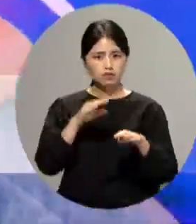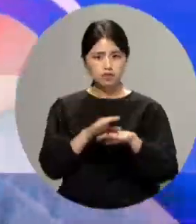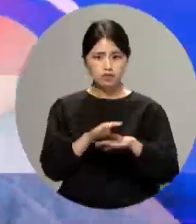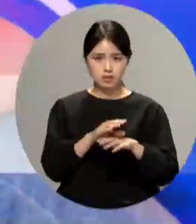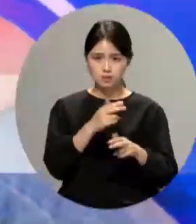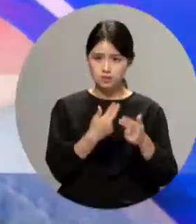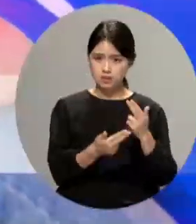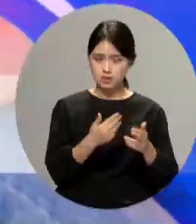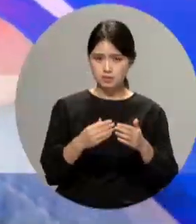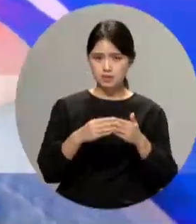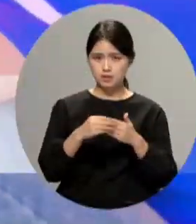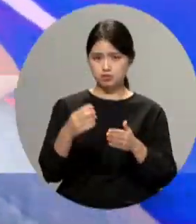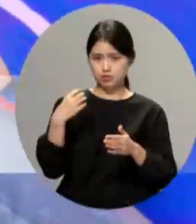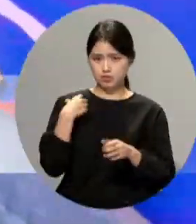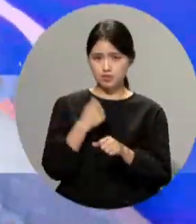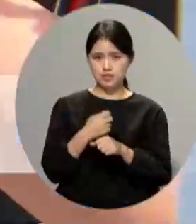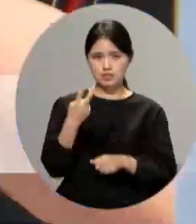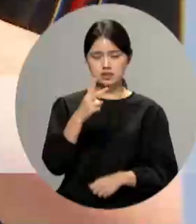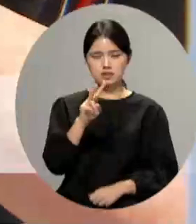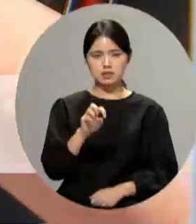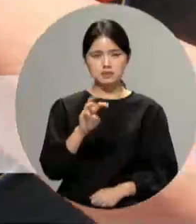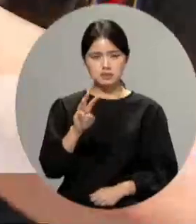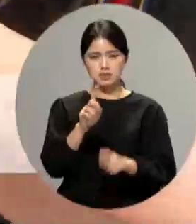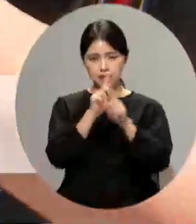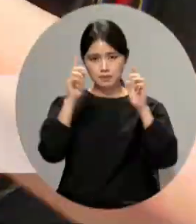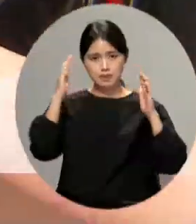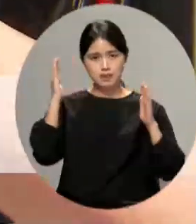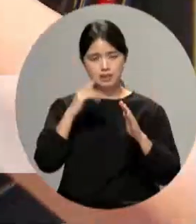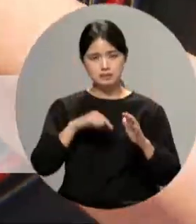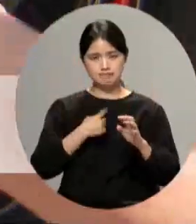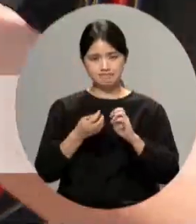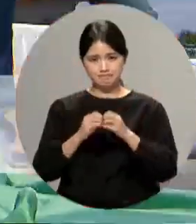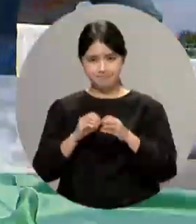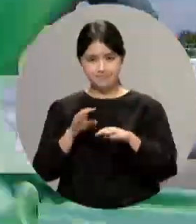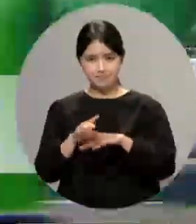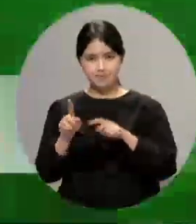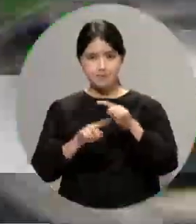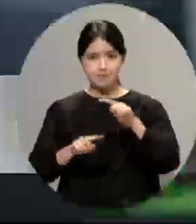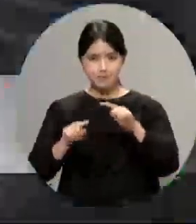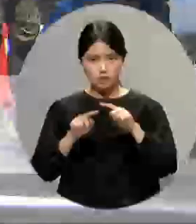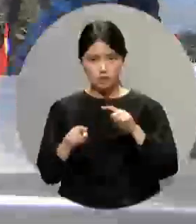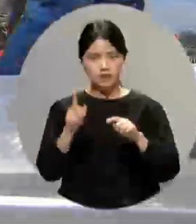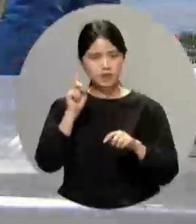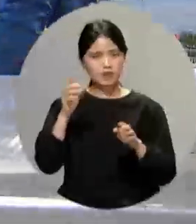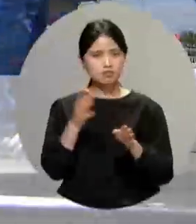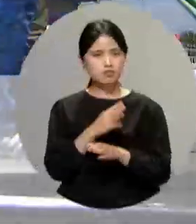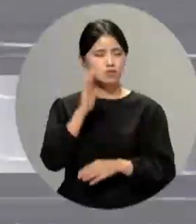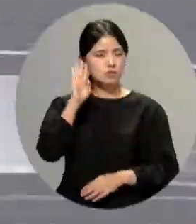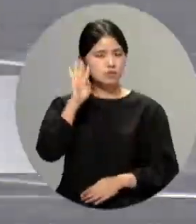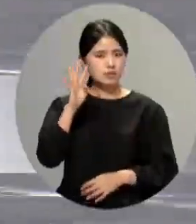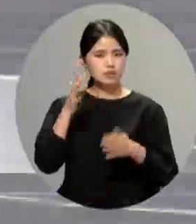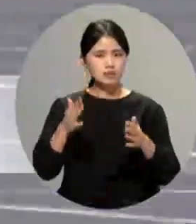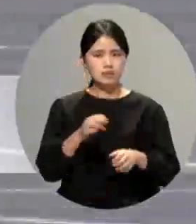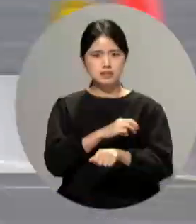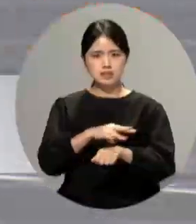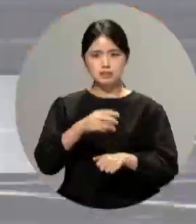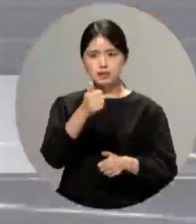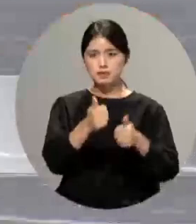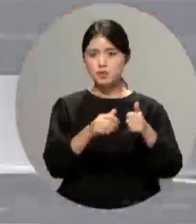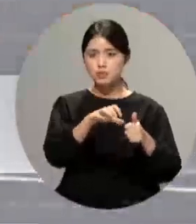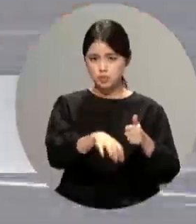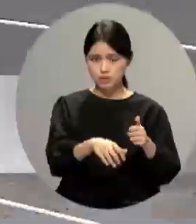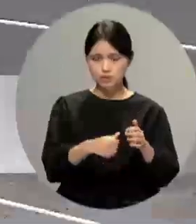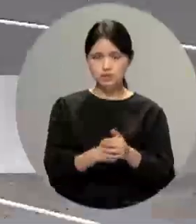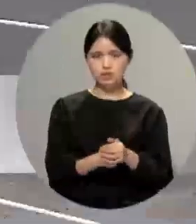자동차공학회가 주최하는 2023 대학생 자작 자동차 대회는 내일부터 4일간 군산 새만금 자동차